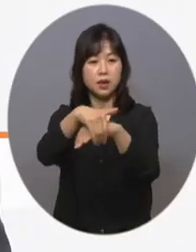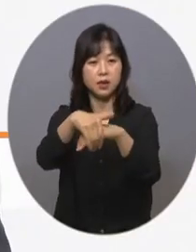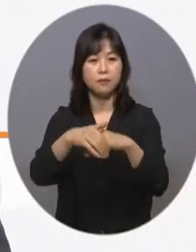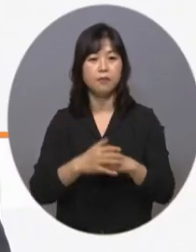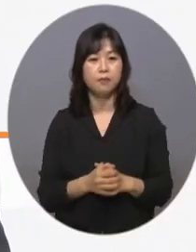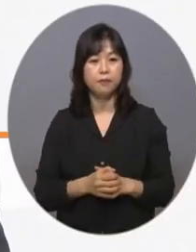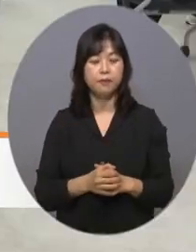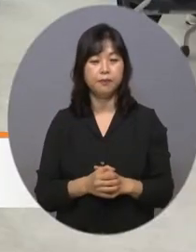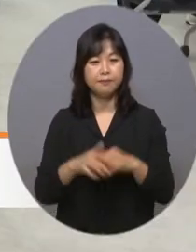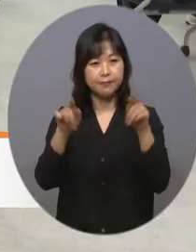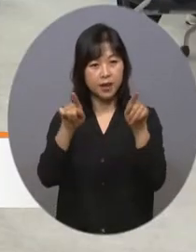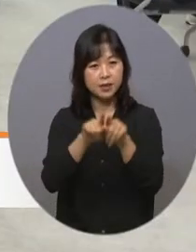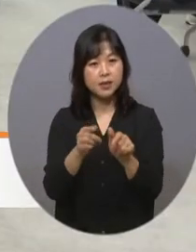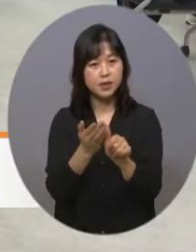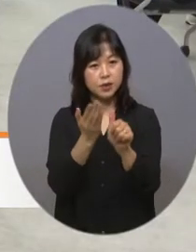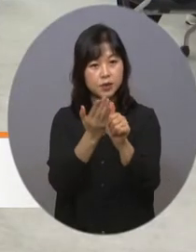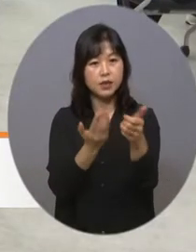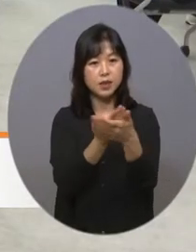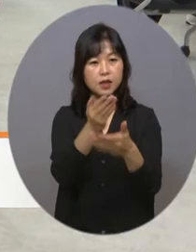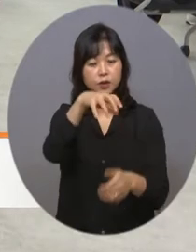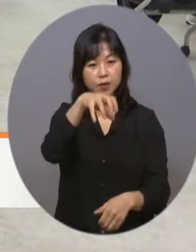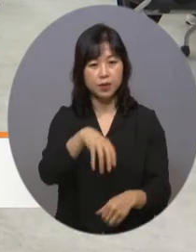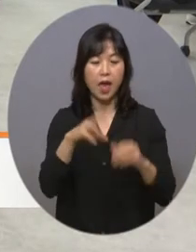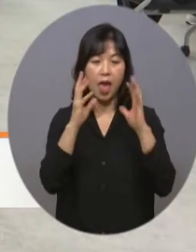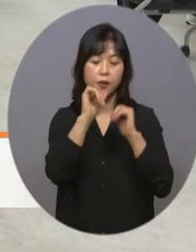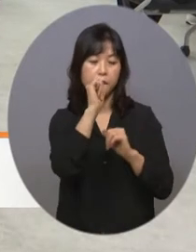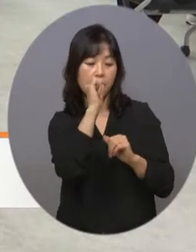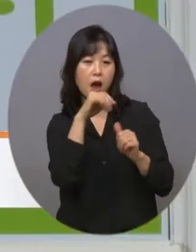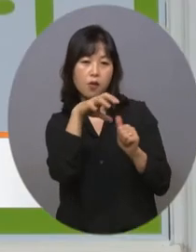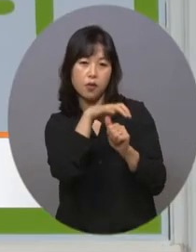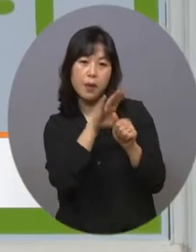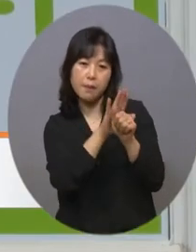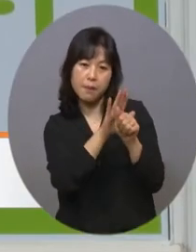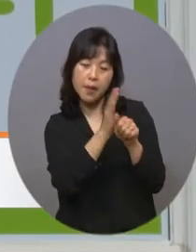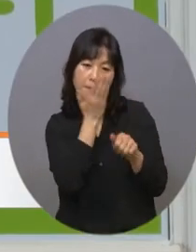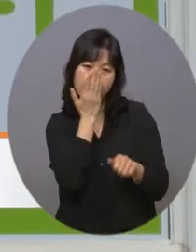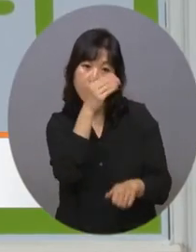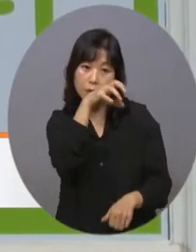육아 나눔터에서는 영유아를 돌볼 수 있는 공간이 마련돼 있으며